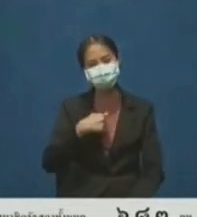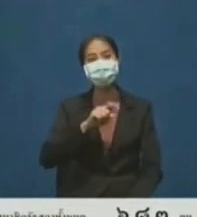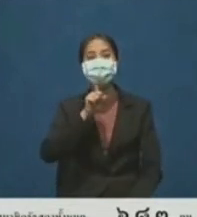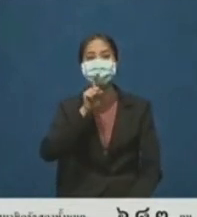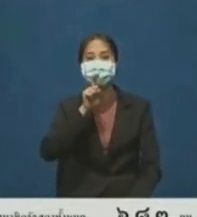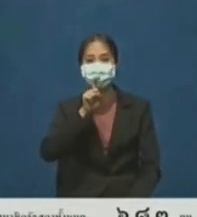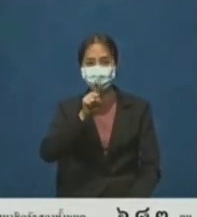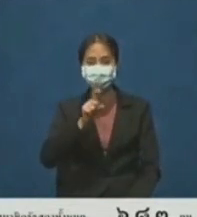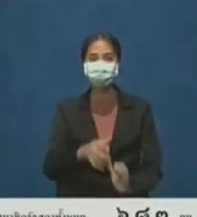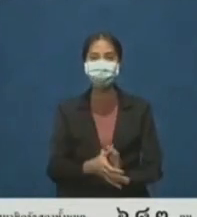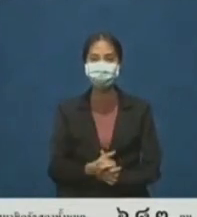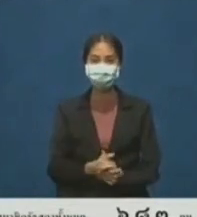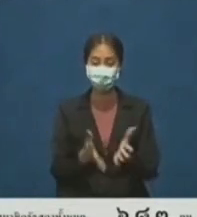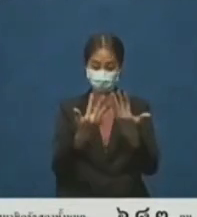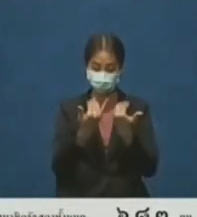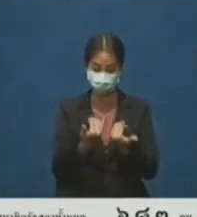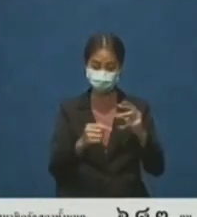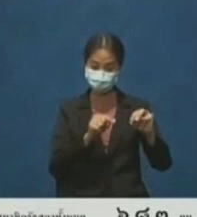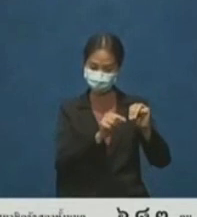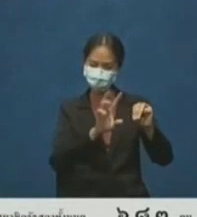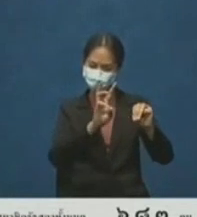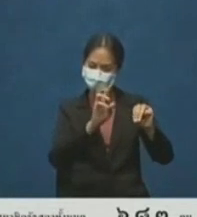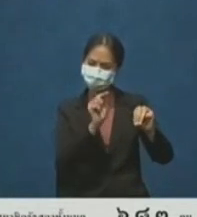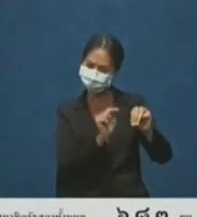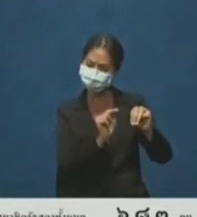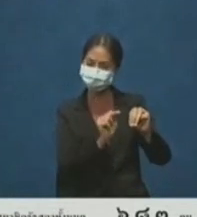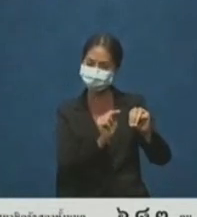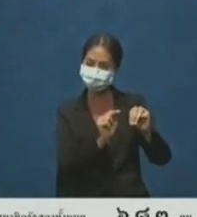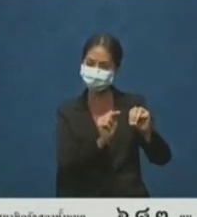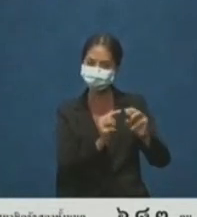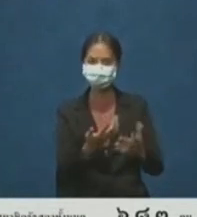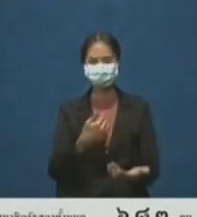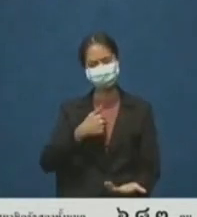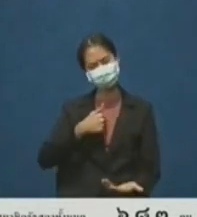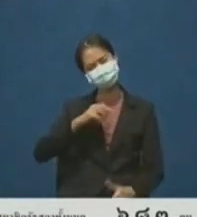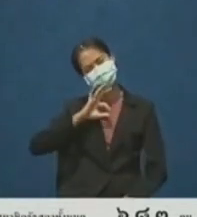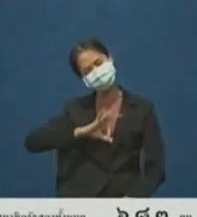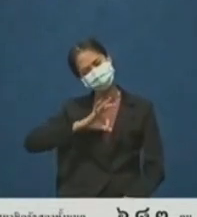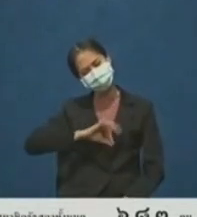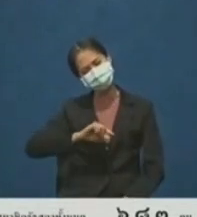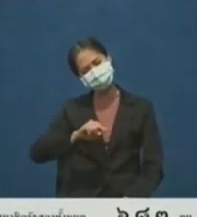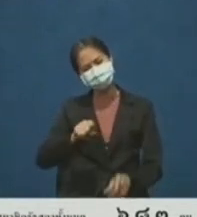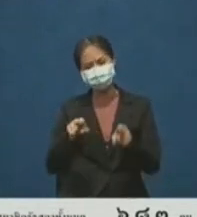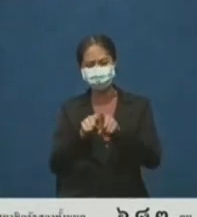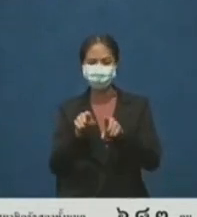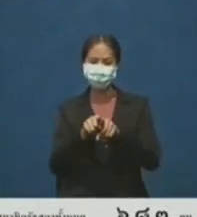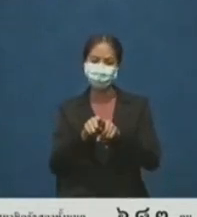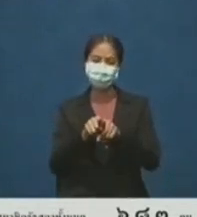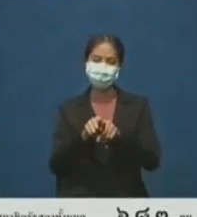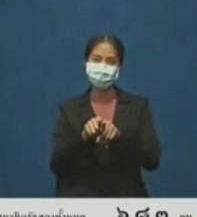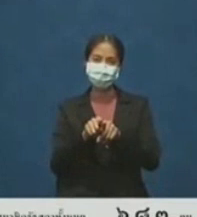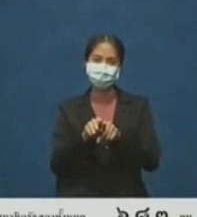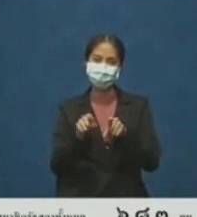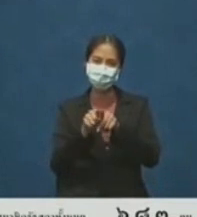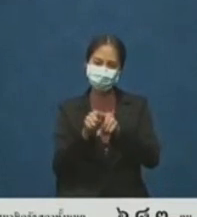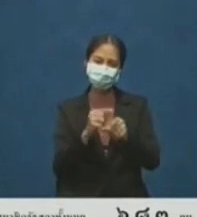ของเรื่องของนิติฐานะของมาตรานี้ว่ามาตรานี้เนี่ยจริงๆแล้วเนี่ยมันผมดูแล้วมันเหมือนเป็นการ